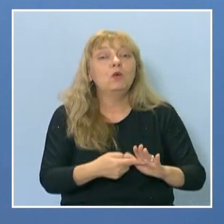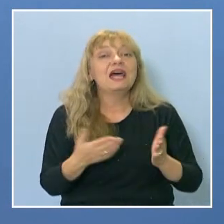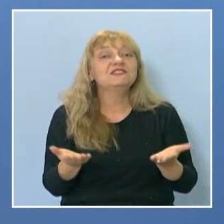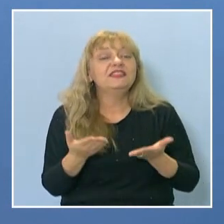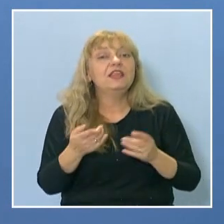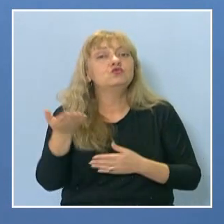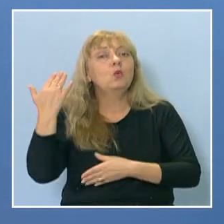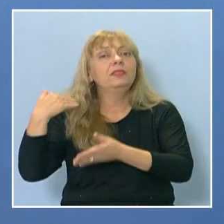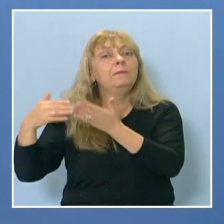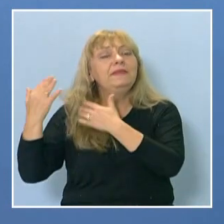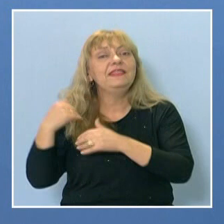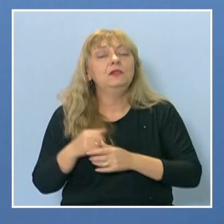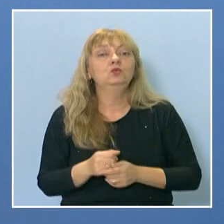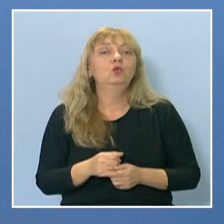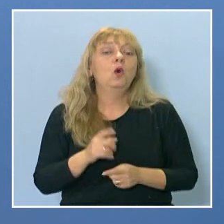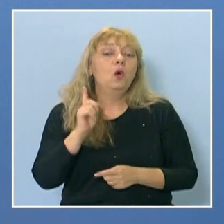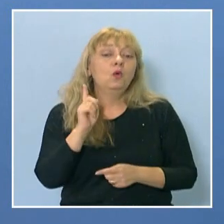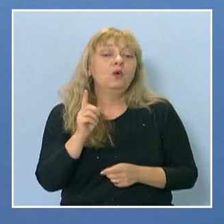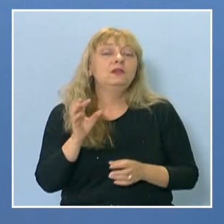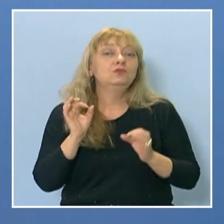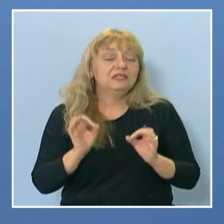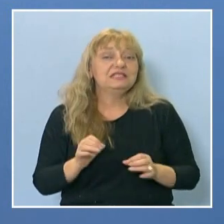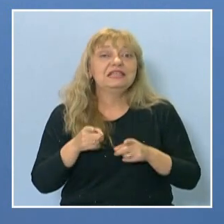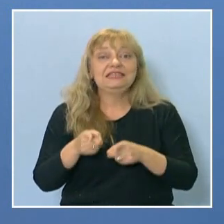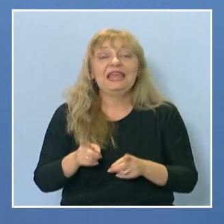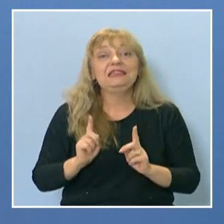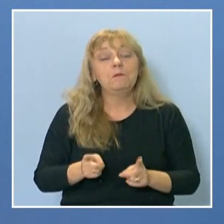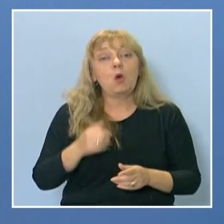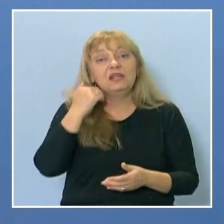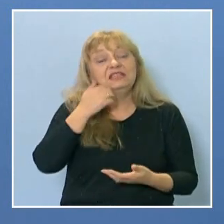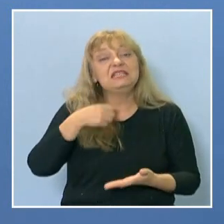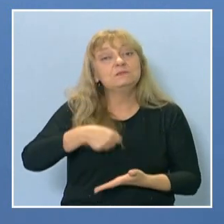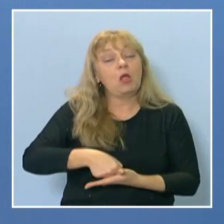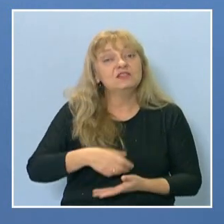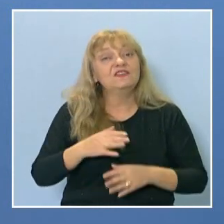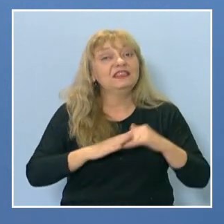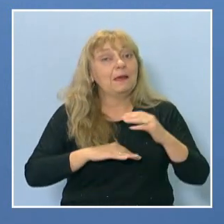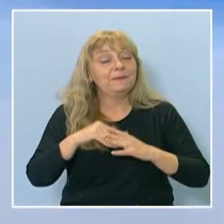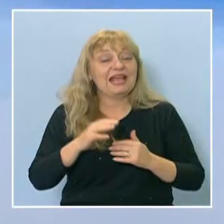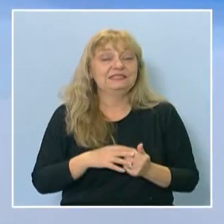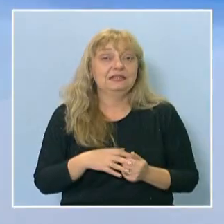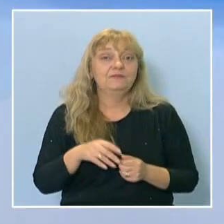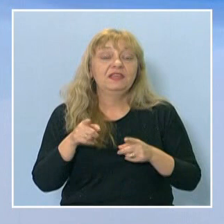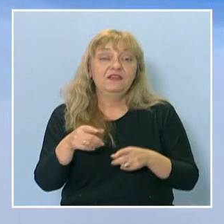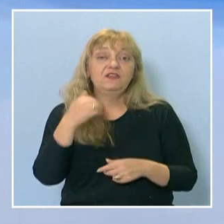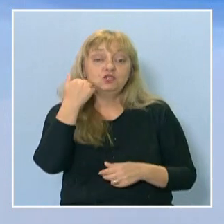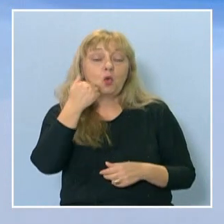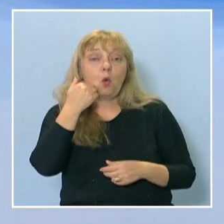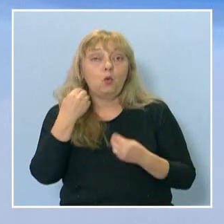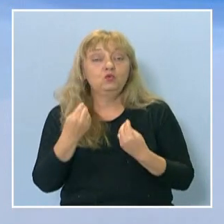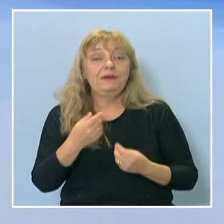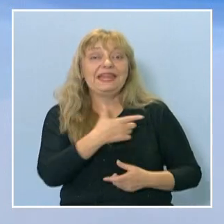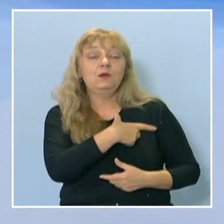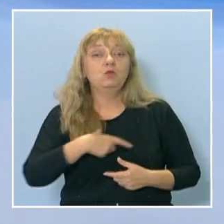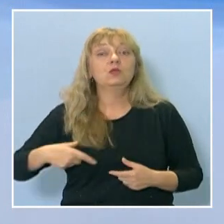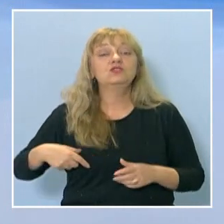които наистина те да могат да приложат на практика. Одобрени сте и по национална